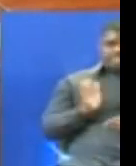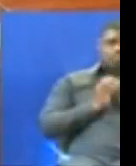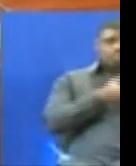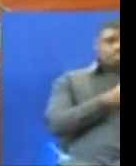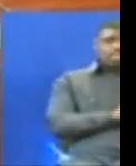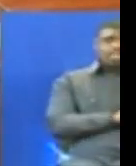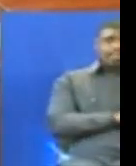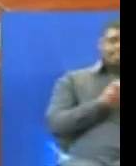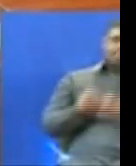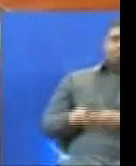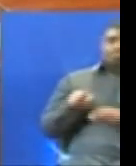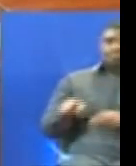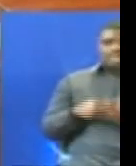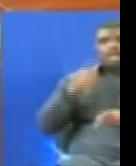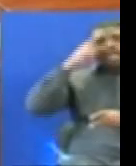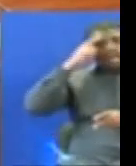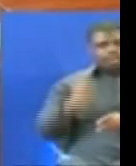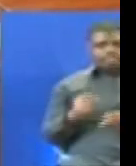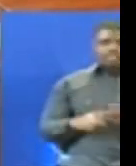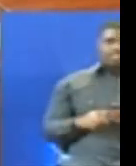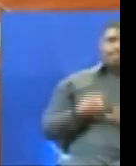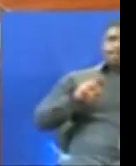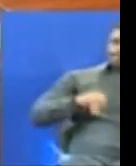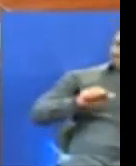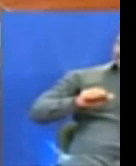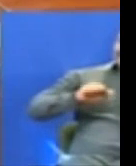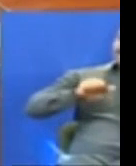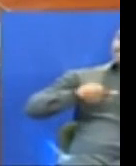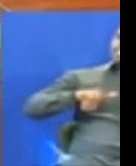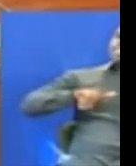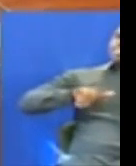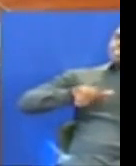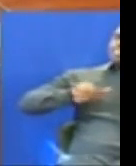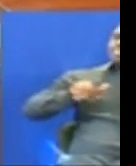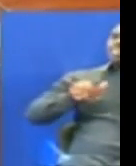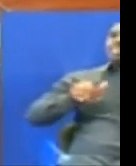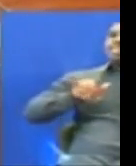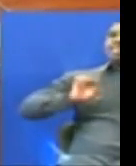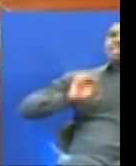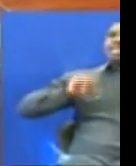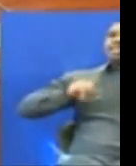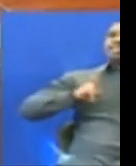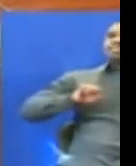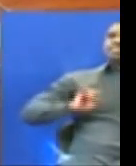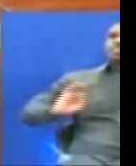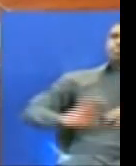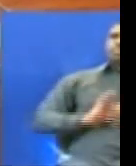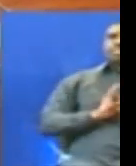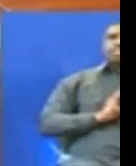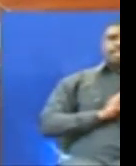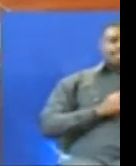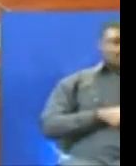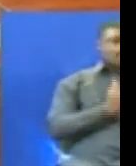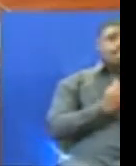kivuko hicho, naamini kwamba na kivuko cha Mayenzi Kanyinya, kivuko ambacho kinaunganisha tarafa mbili, tarafa ya Nyamiaga na